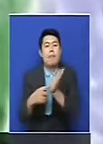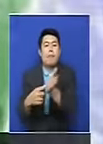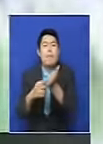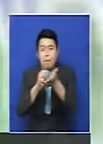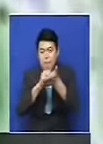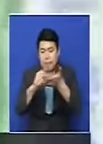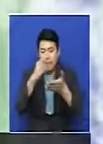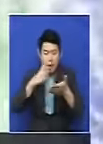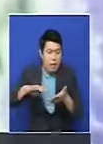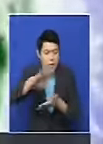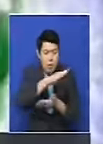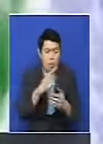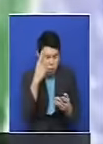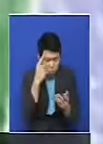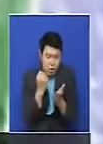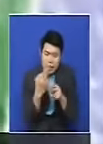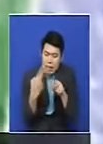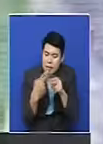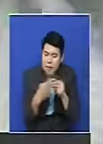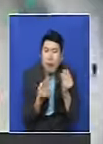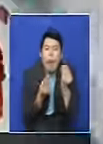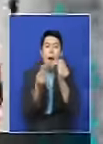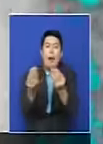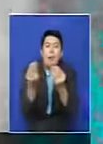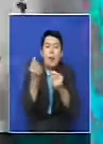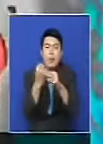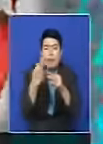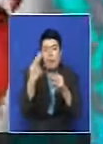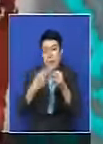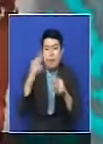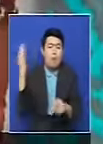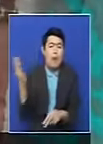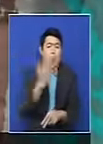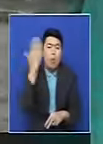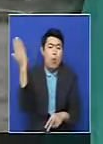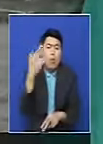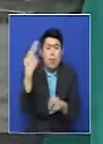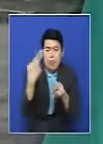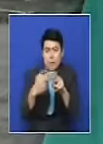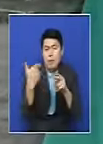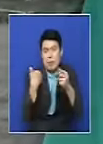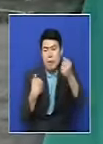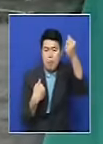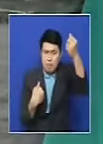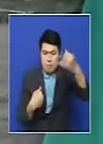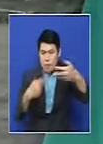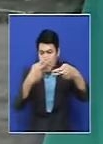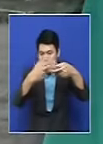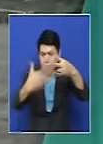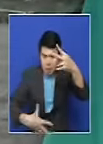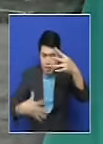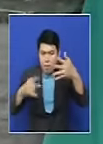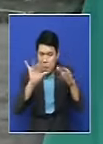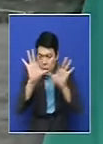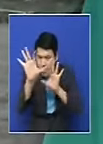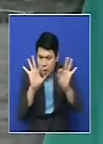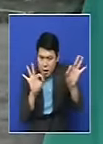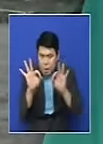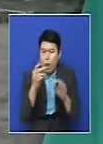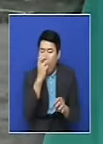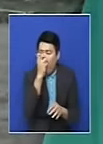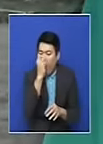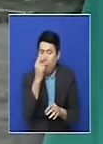ประชาชนคนไทยนะครับมาร่วมกันโหวตชื่อนะครับสำหรับชื่อพายุที่ว่านั้นนะครับก็มีหลากหลายชื่อนะครับที่จะให้คุณผู้ชมนั้น